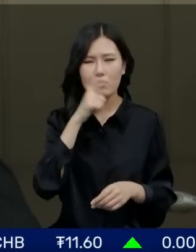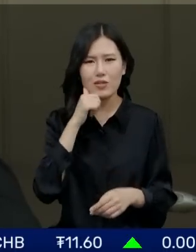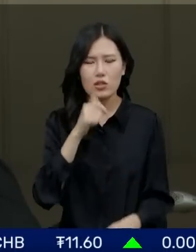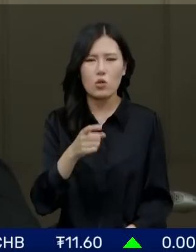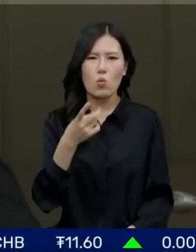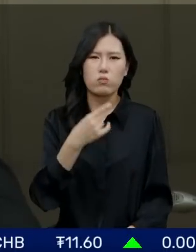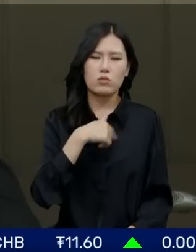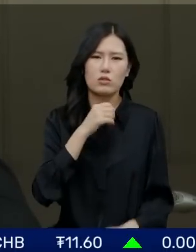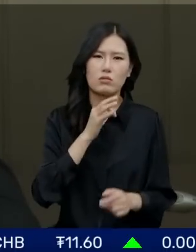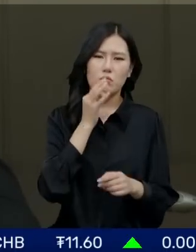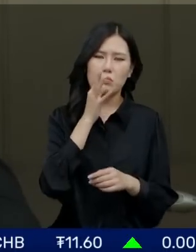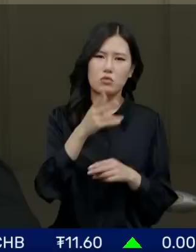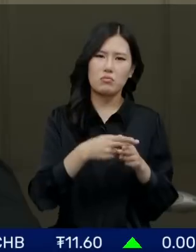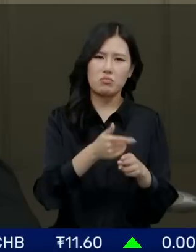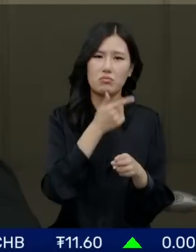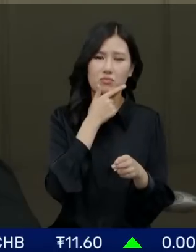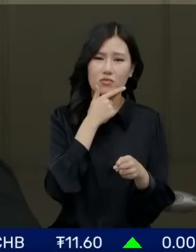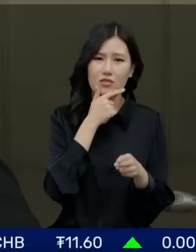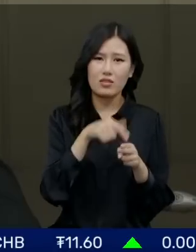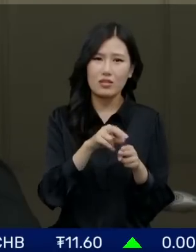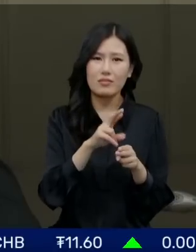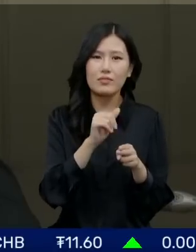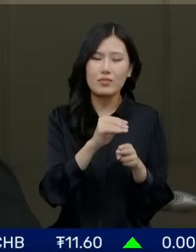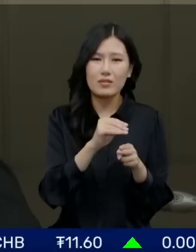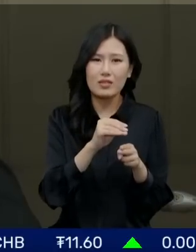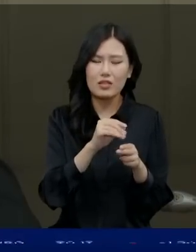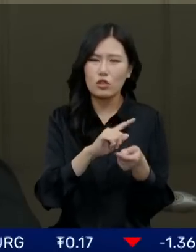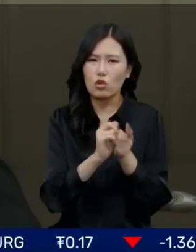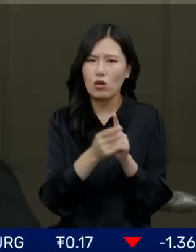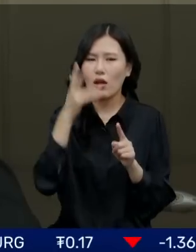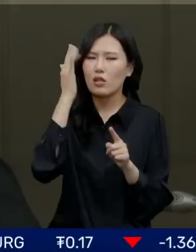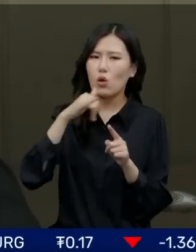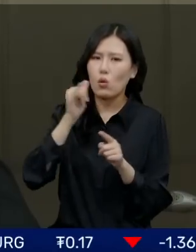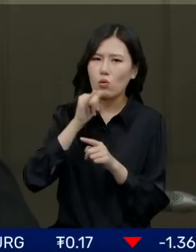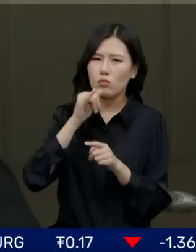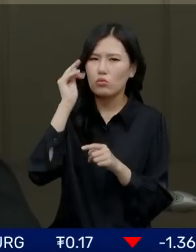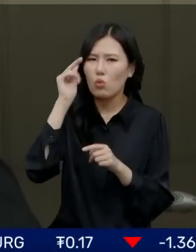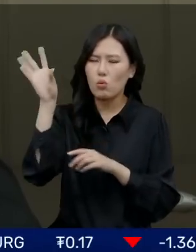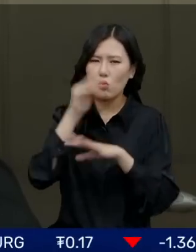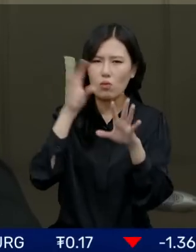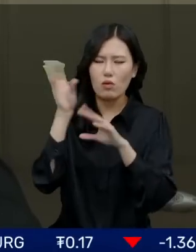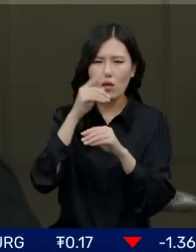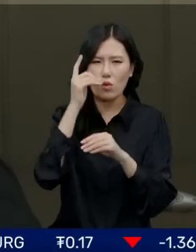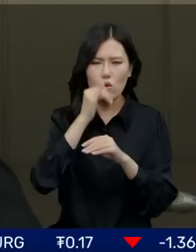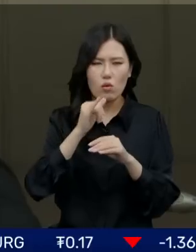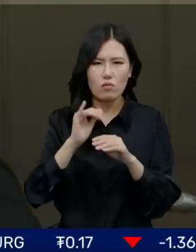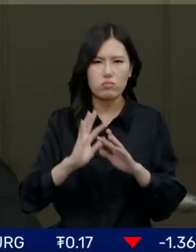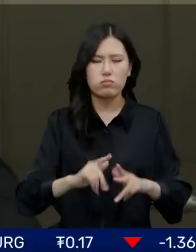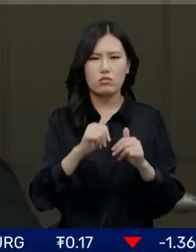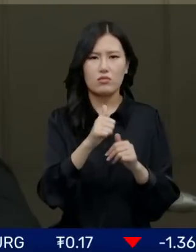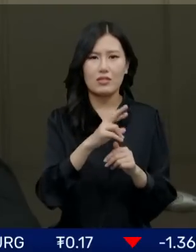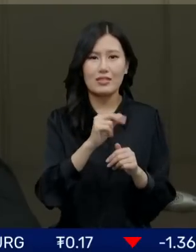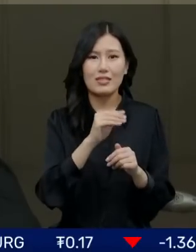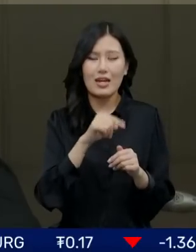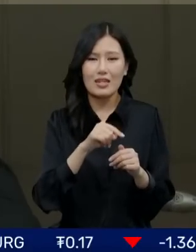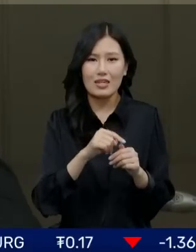эмчлэх шин одоо технологи нэвтрүүлэх нутгшуулах одоо зардлыг энэ эрүүл мэндийн дэмжих сангийн хөрөнгөөс санхүүжүүлдэг